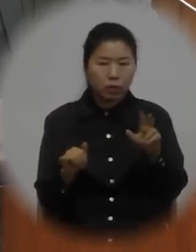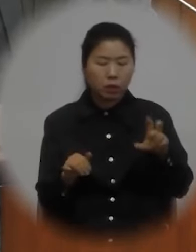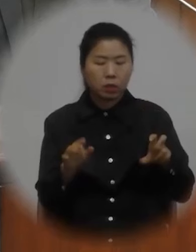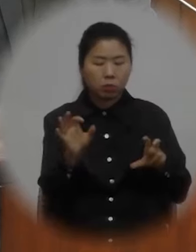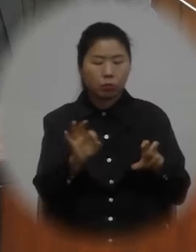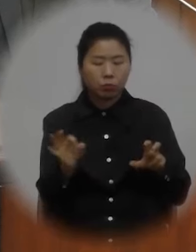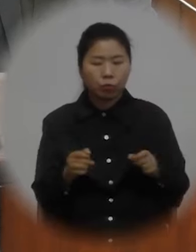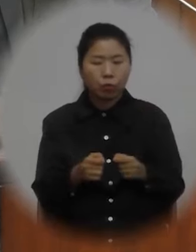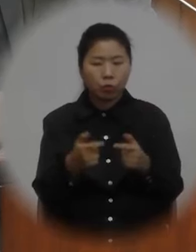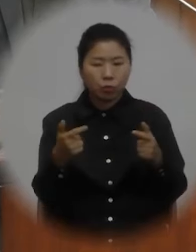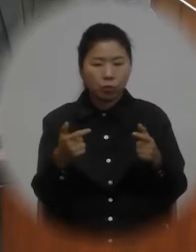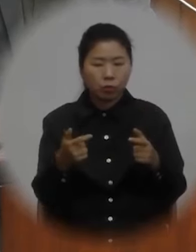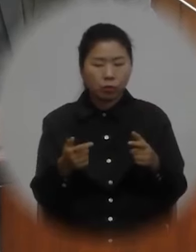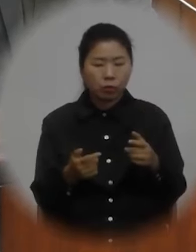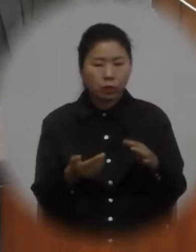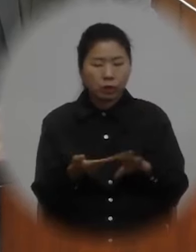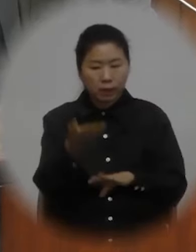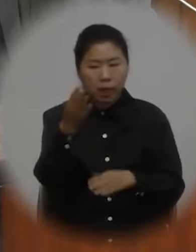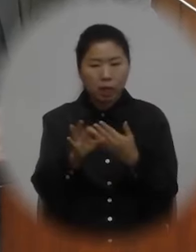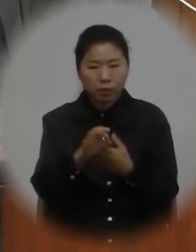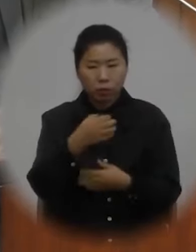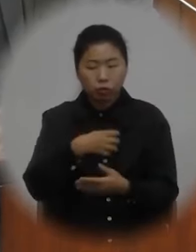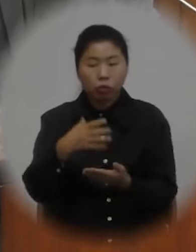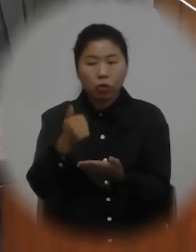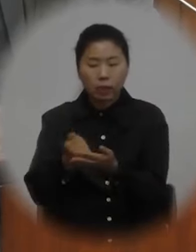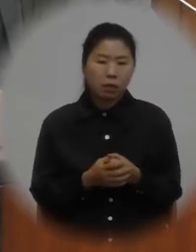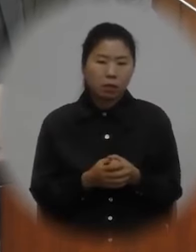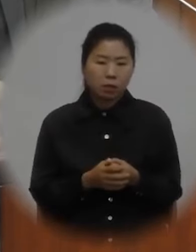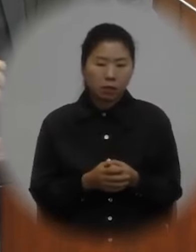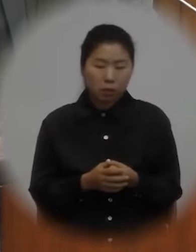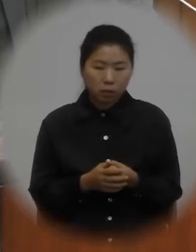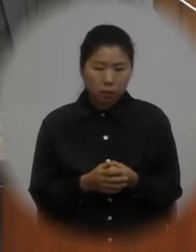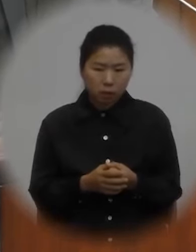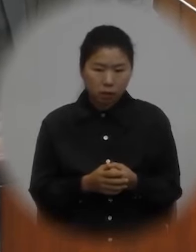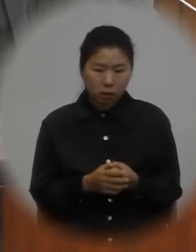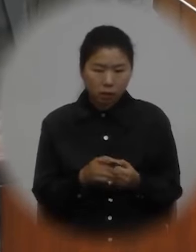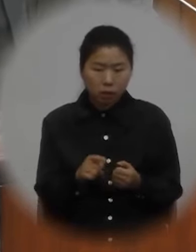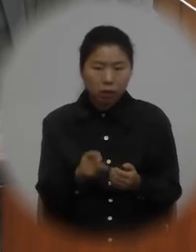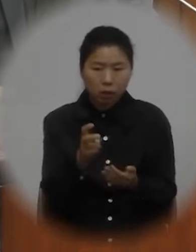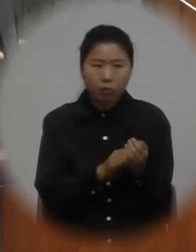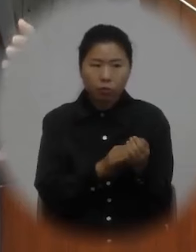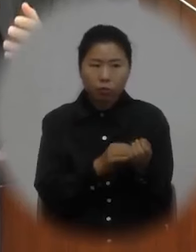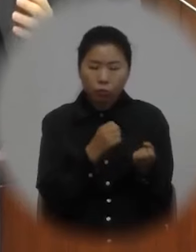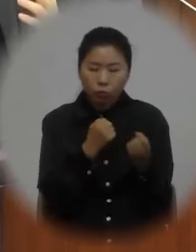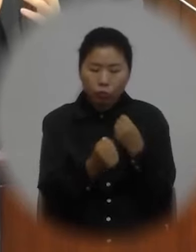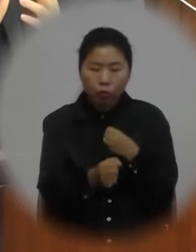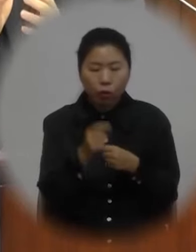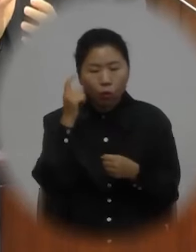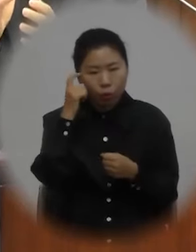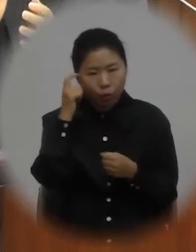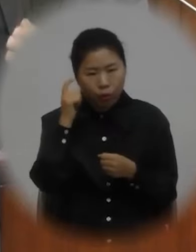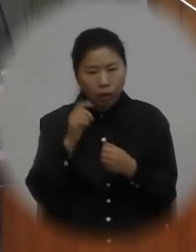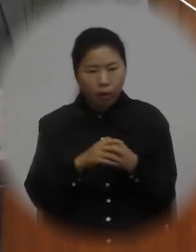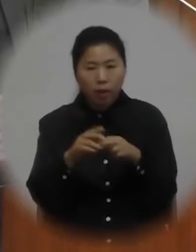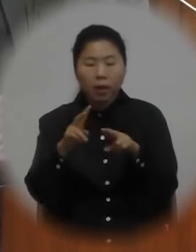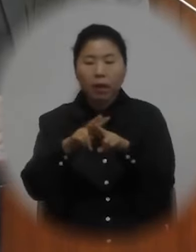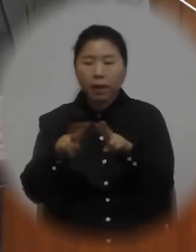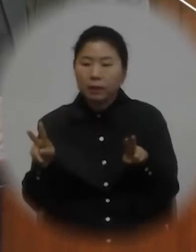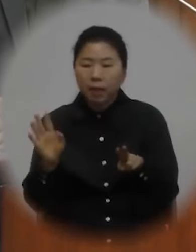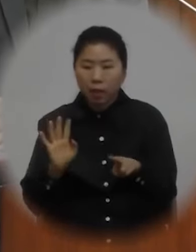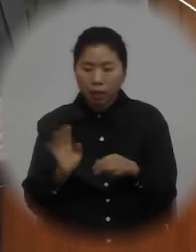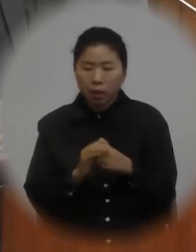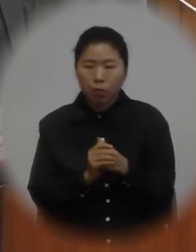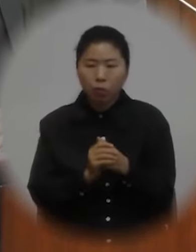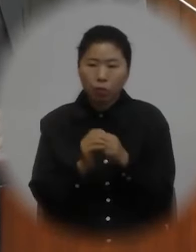이상 되면 이제 구청장이 해제할 수 있다라고 하고 조례를 지침을 준 거잖아요. 왜 해제를 안